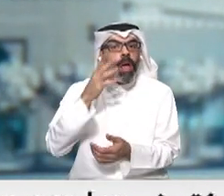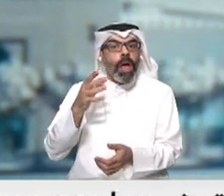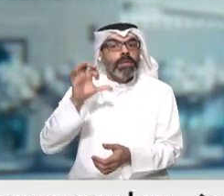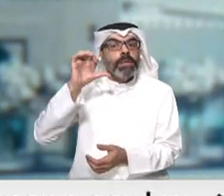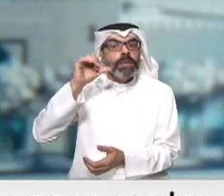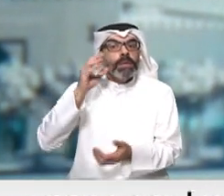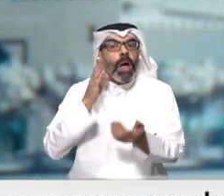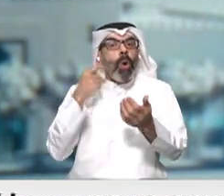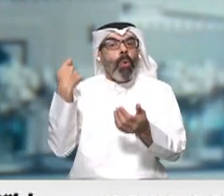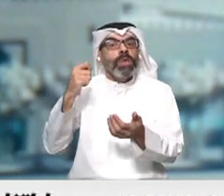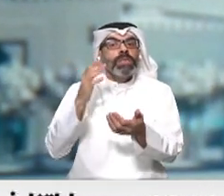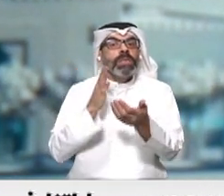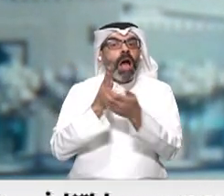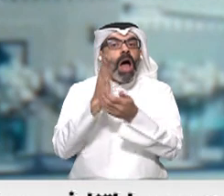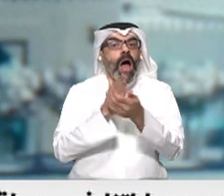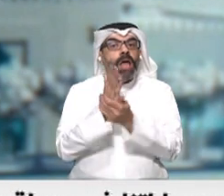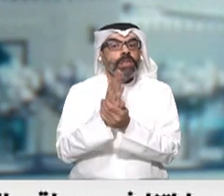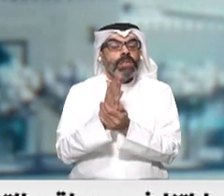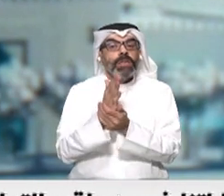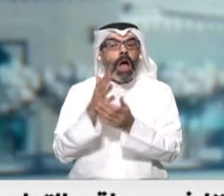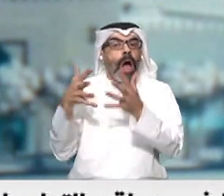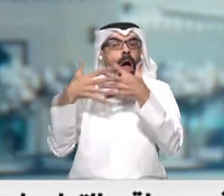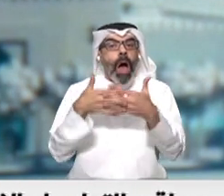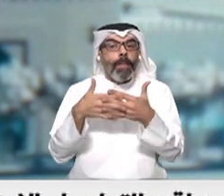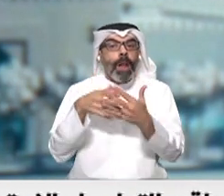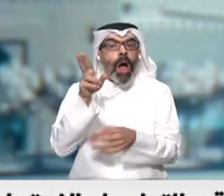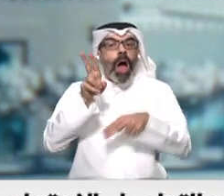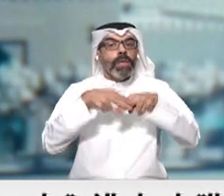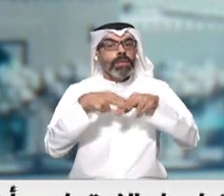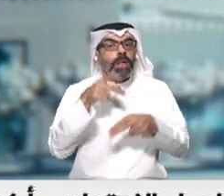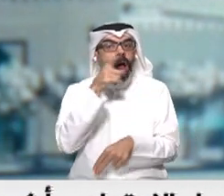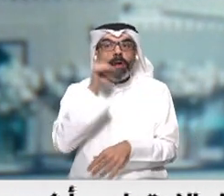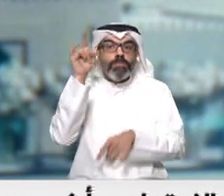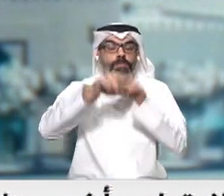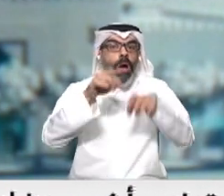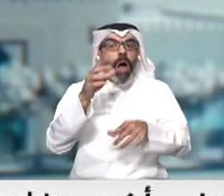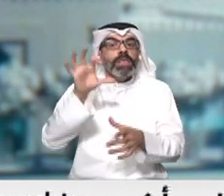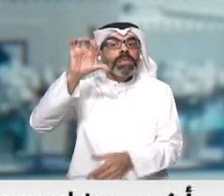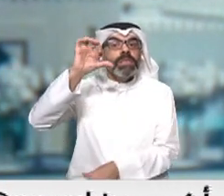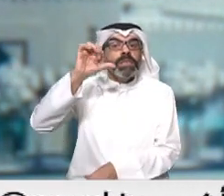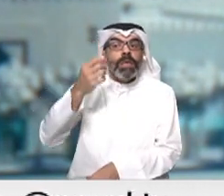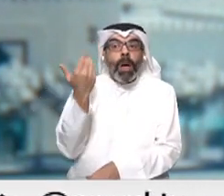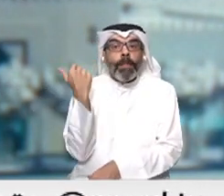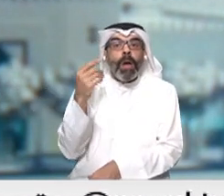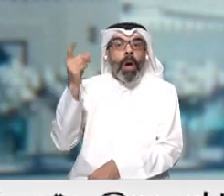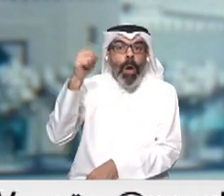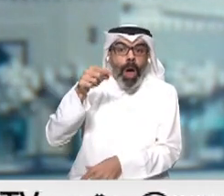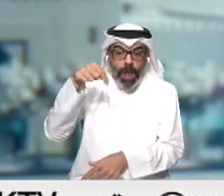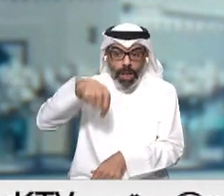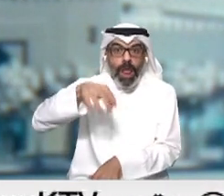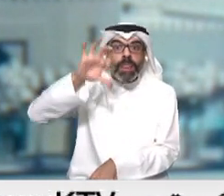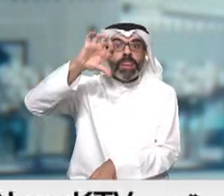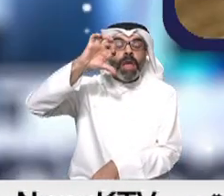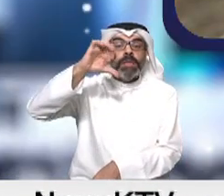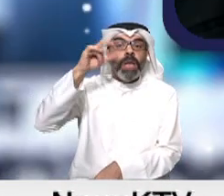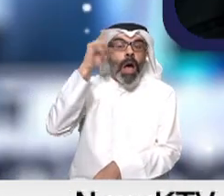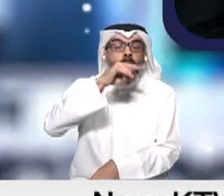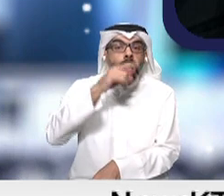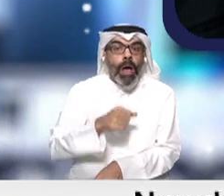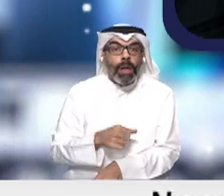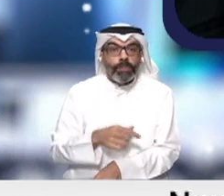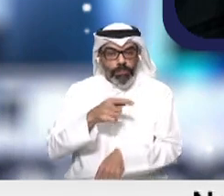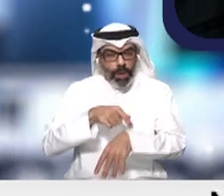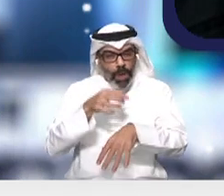إلى إسرائيل، فماذا تحمل هذه الزيارة للمنطقة ككل؟ بالتأكيد يعني هذه الزيارة في هذا التوقيت